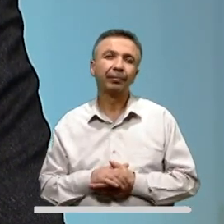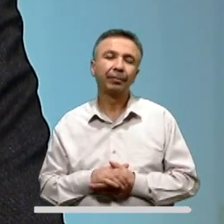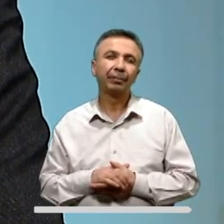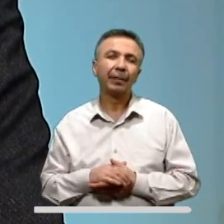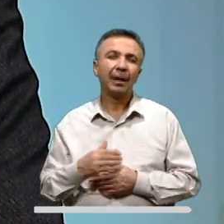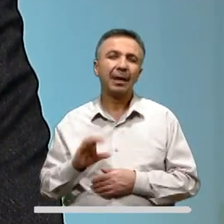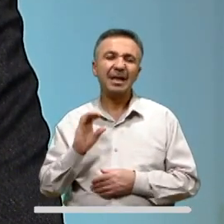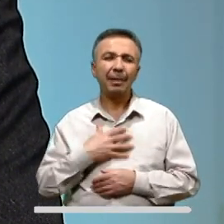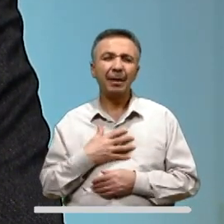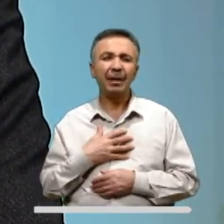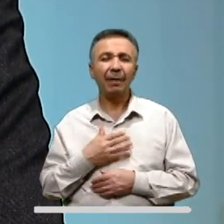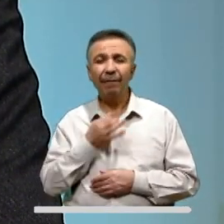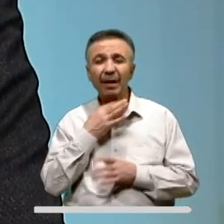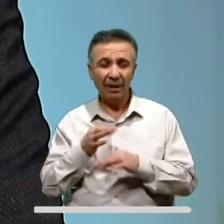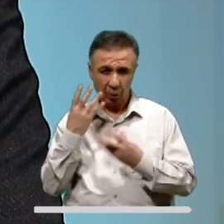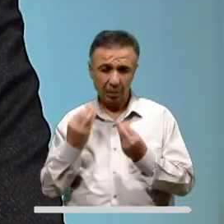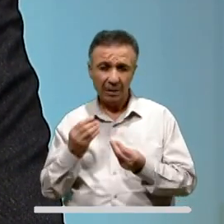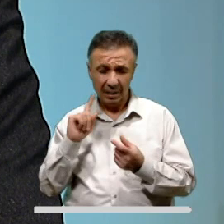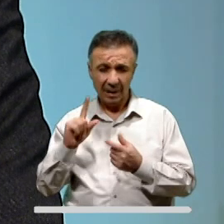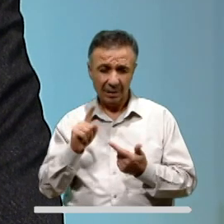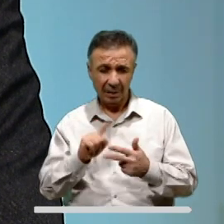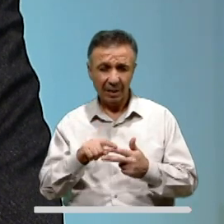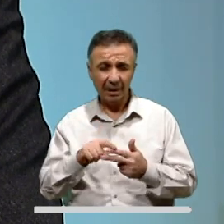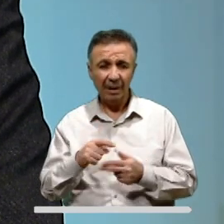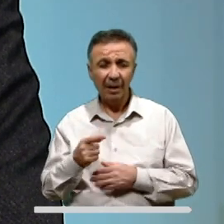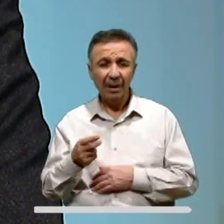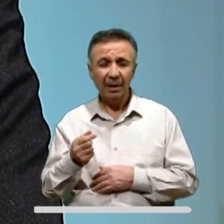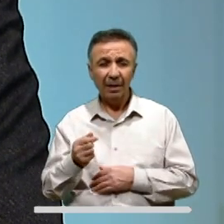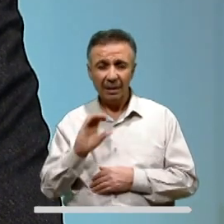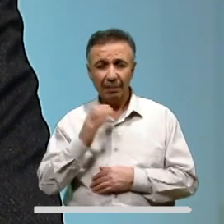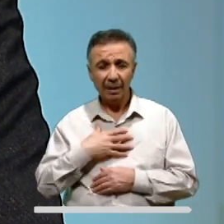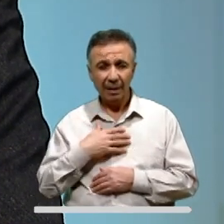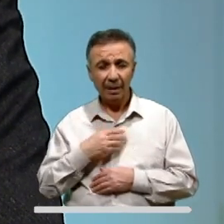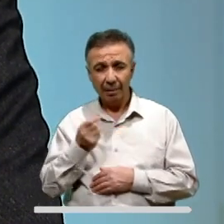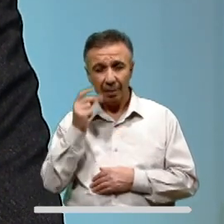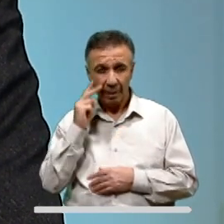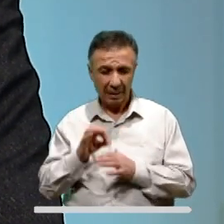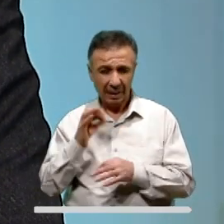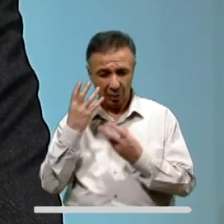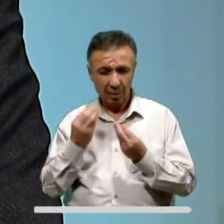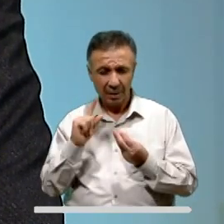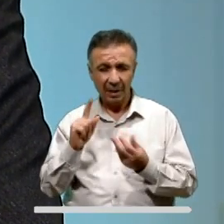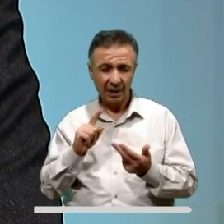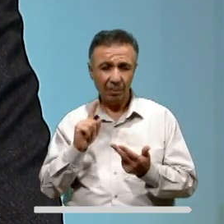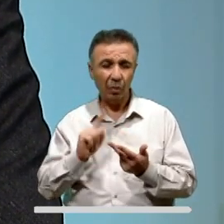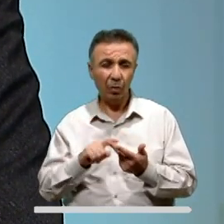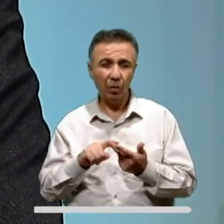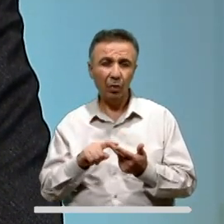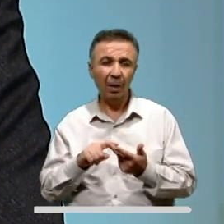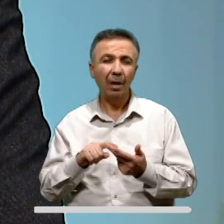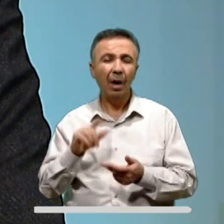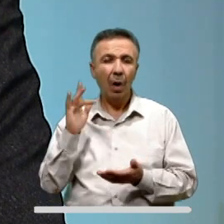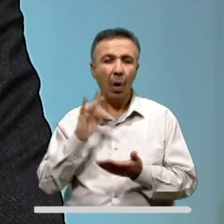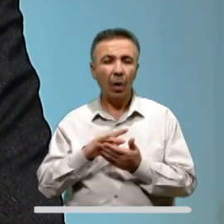dinen fakir olanlar. İki, dinen zengin olanlar. Üç, orta derece dediğimiz bir kısım